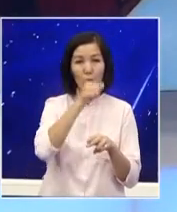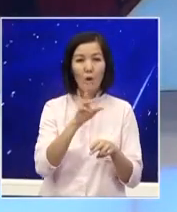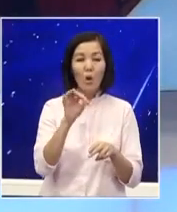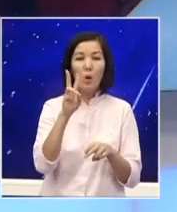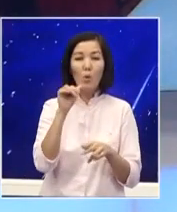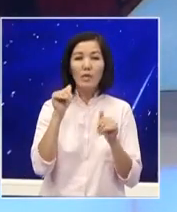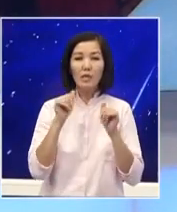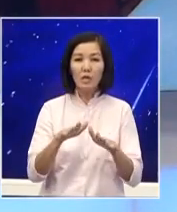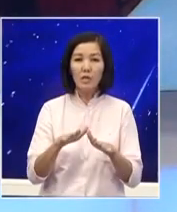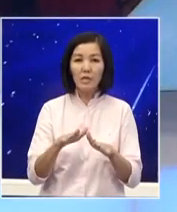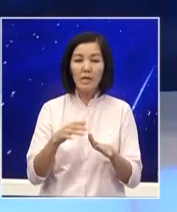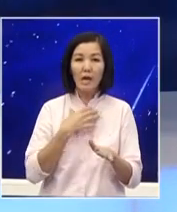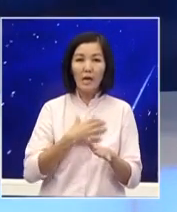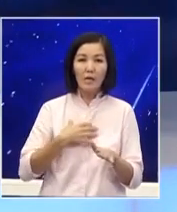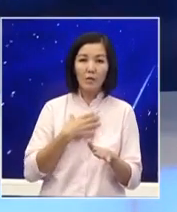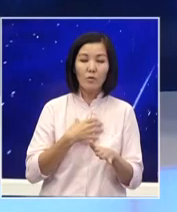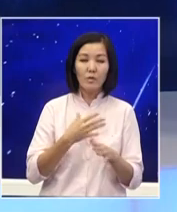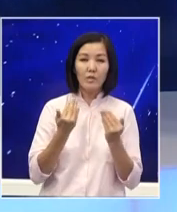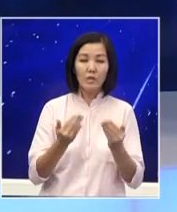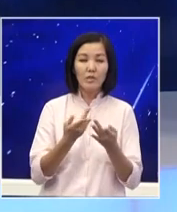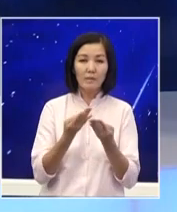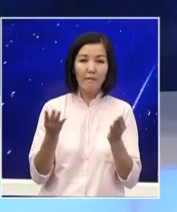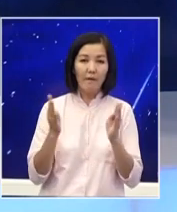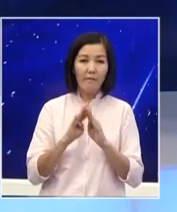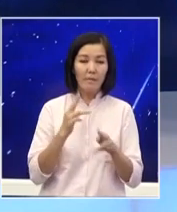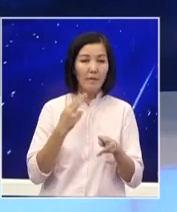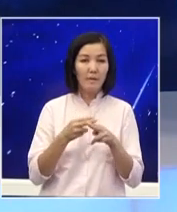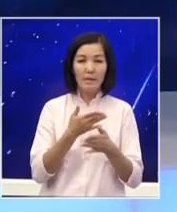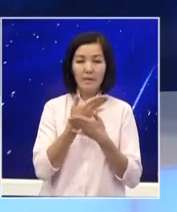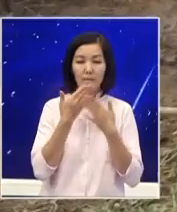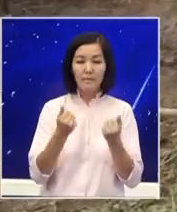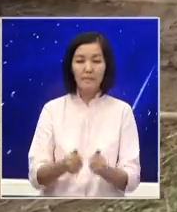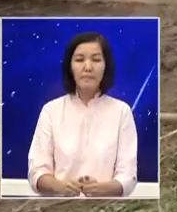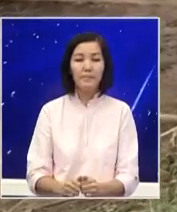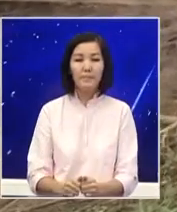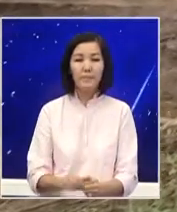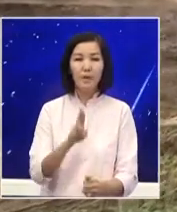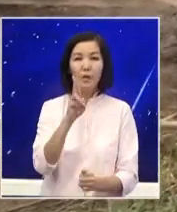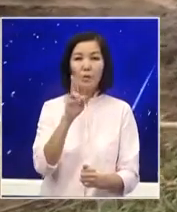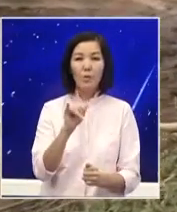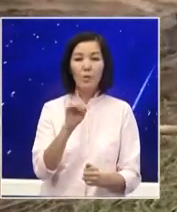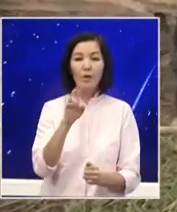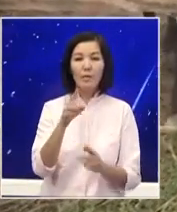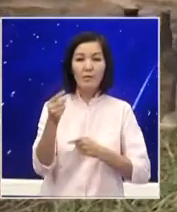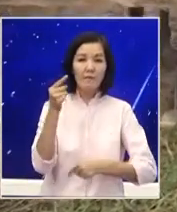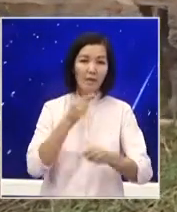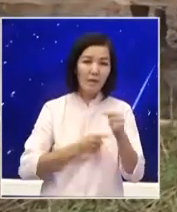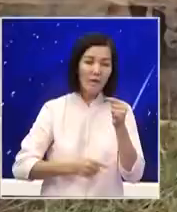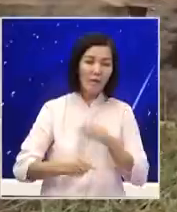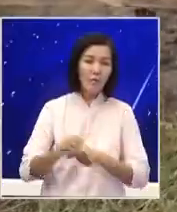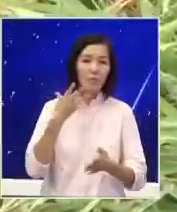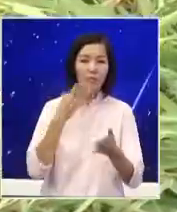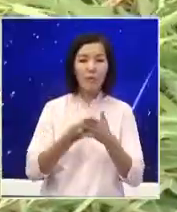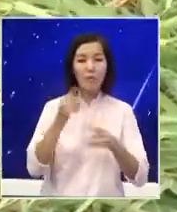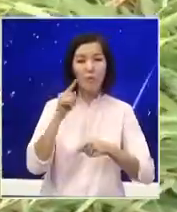аниша решил заняться актуально в период пандемии ремесло и не прогадал кланы жанат пиг вернулся на историческую родину из